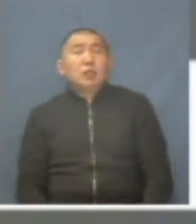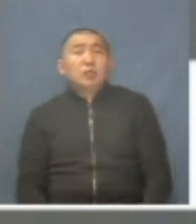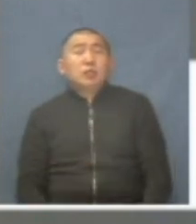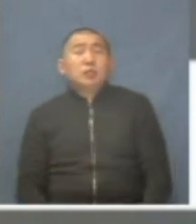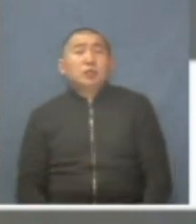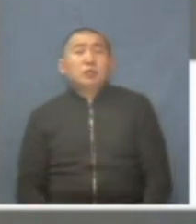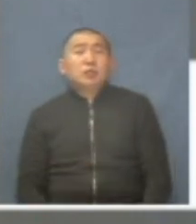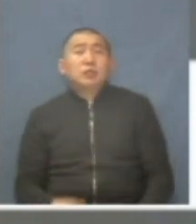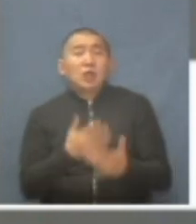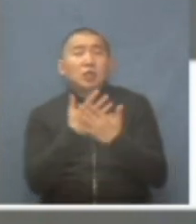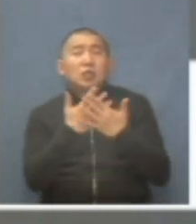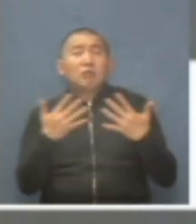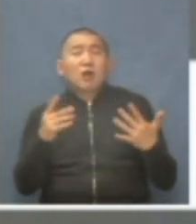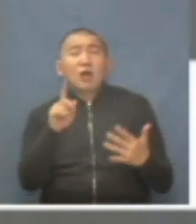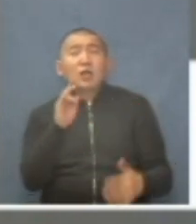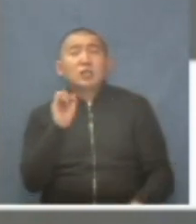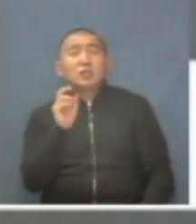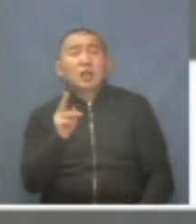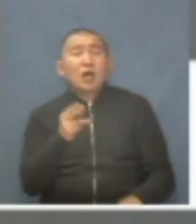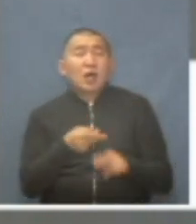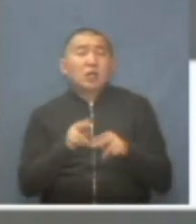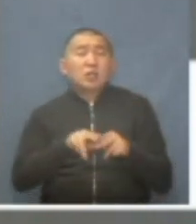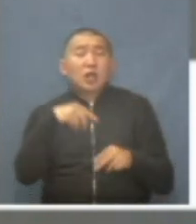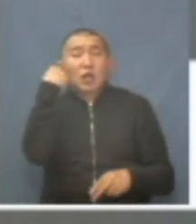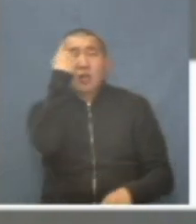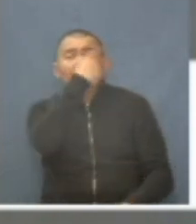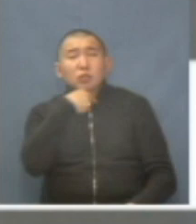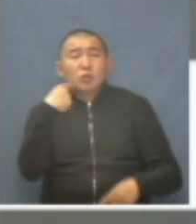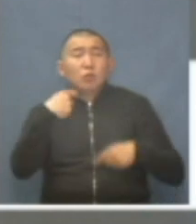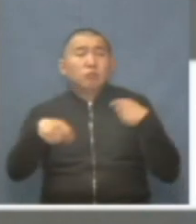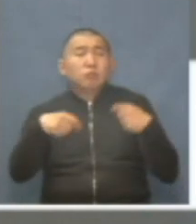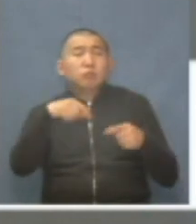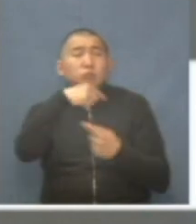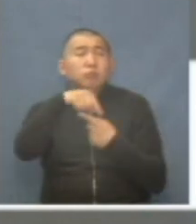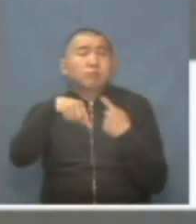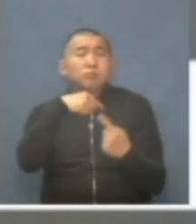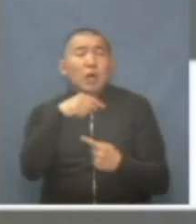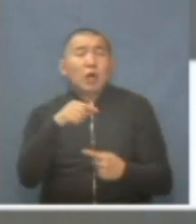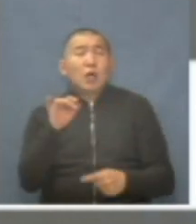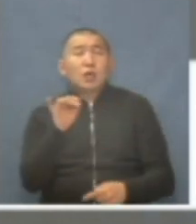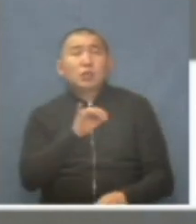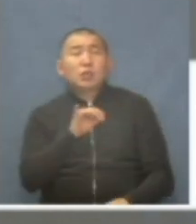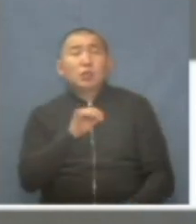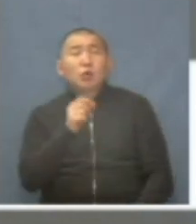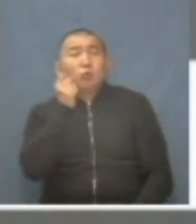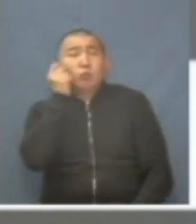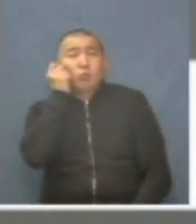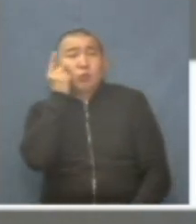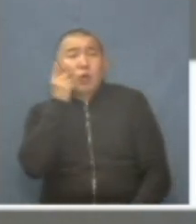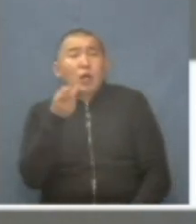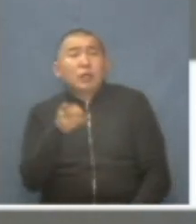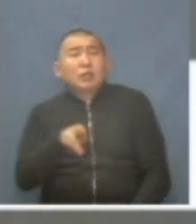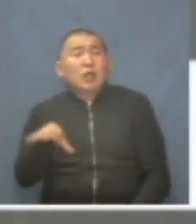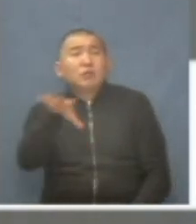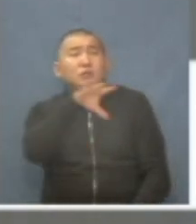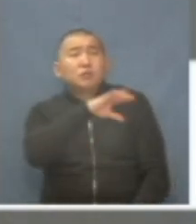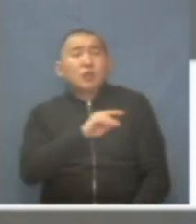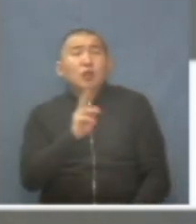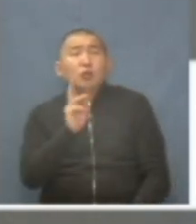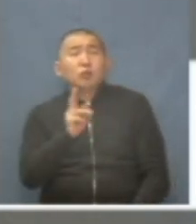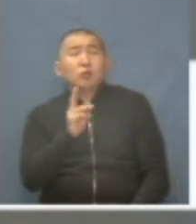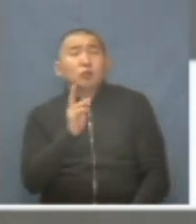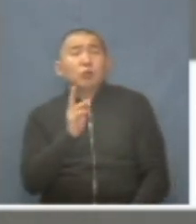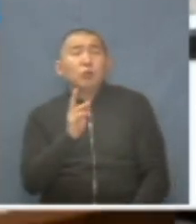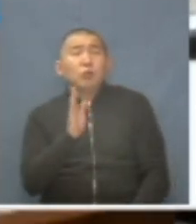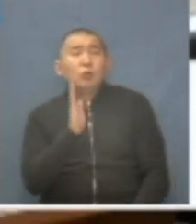это лицо предпринимателя и узнаваемый знак для всех, кто будет знакомиться в